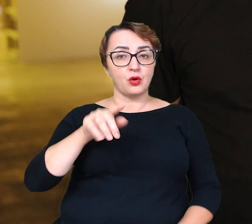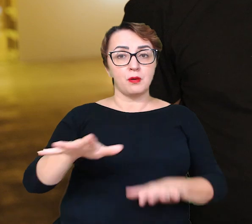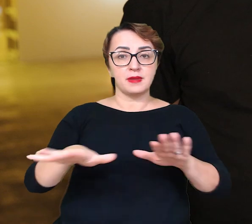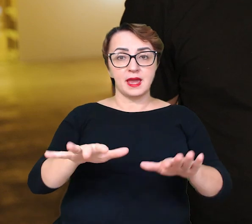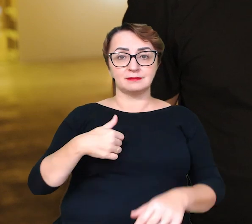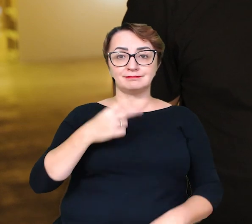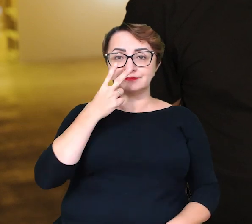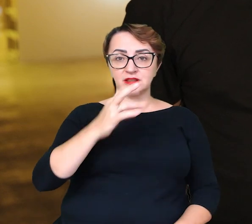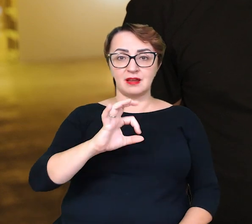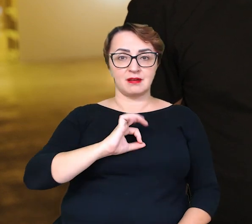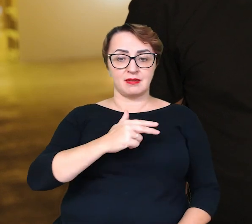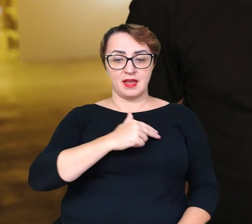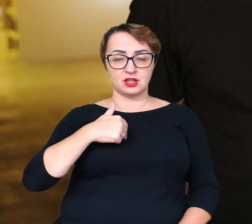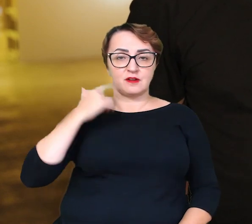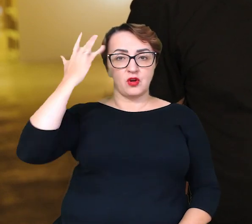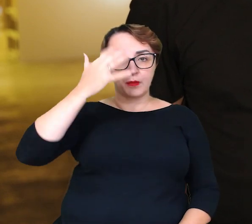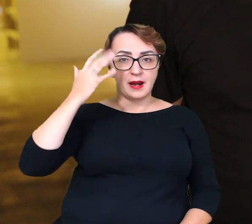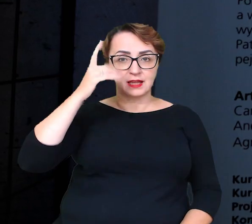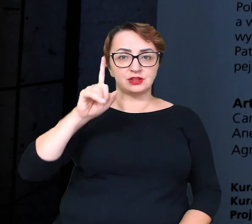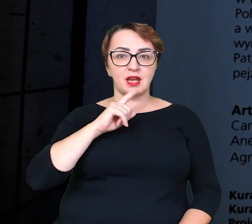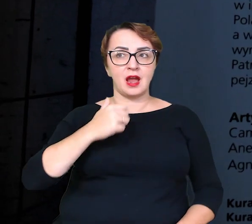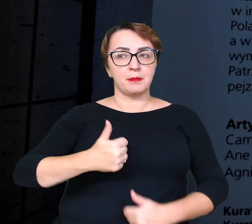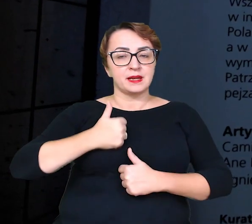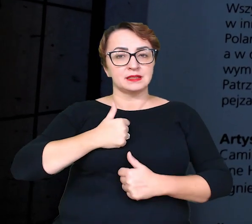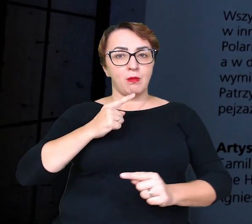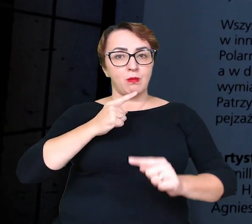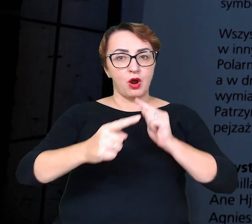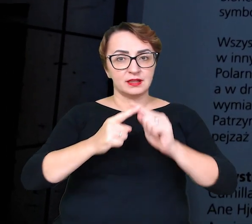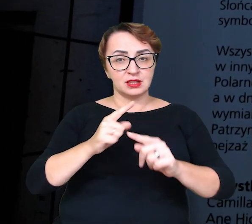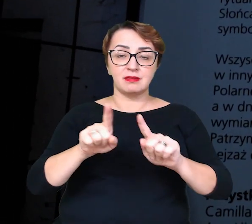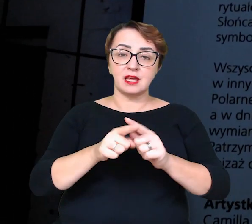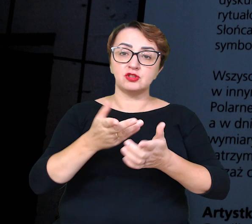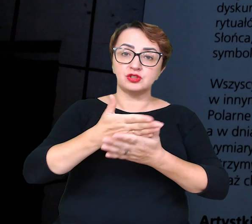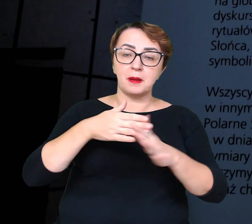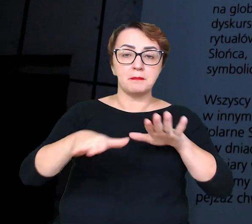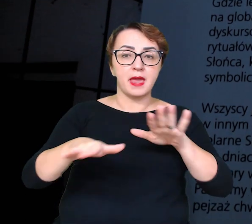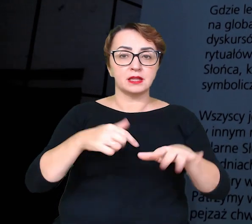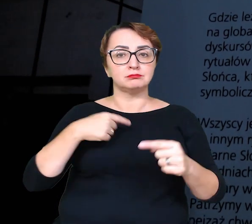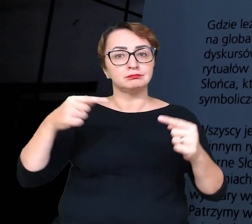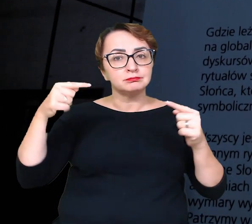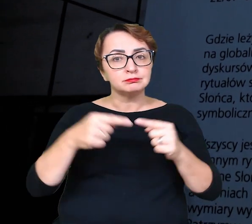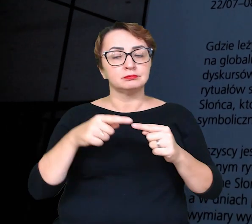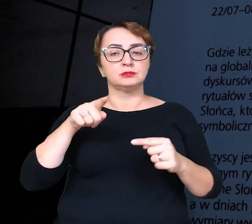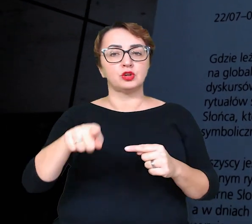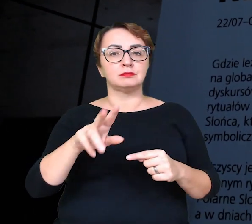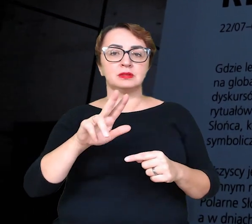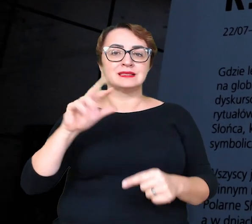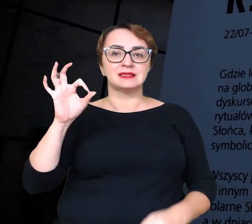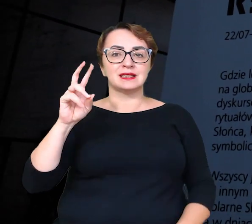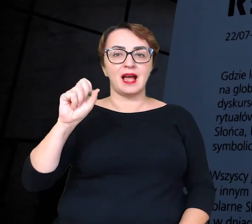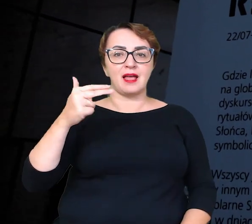horyzont naszych wyobrażeń, politycznych aspiracji. Częściowo miejsce, które utożsamiamy na tej wystawie ze